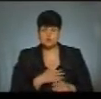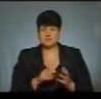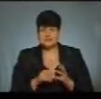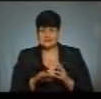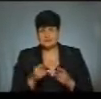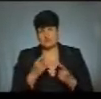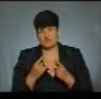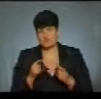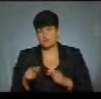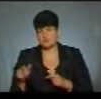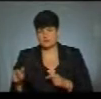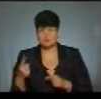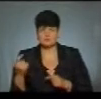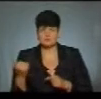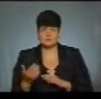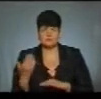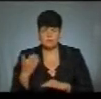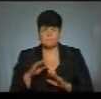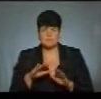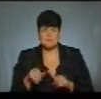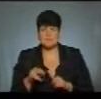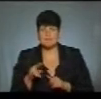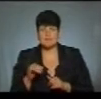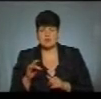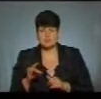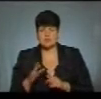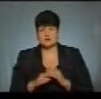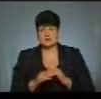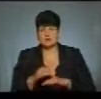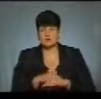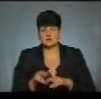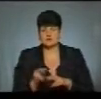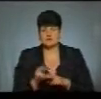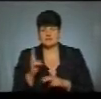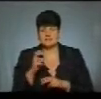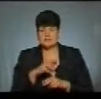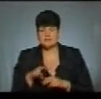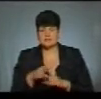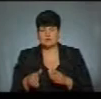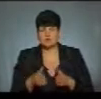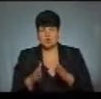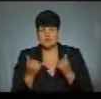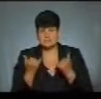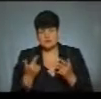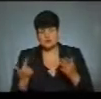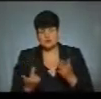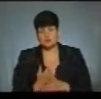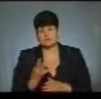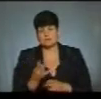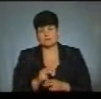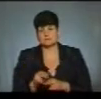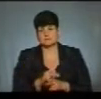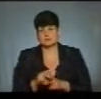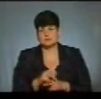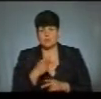з людьми. Тиждень тому після паводку на вулиці Костьольна відремонтували 200 метрів дороги. Зараз її знову треба відновлювати,